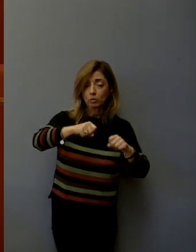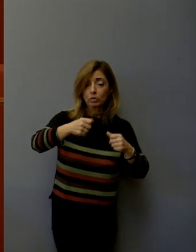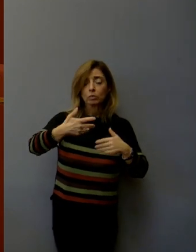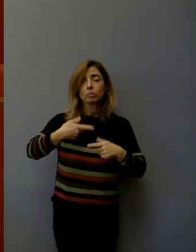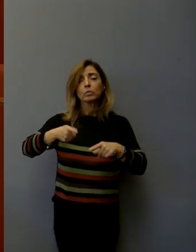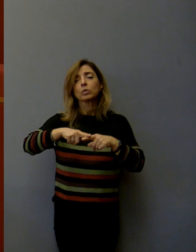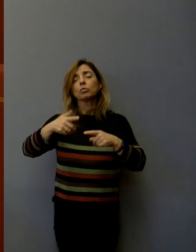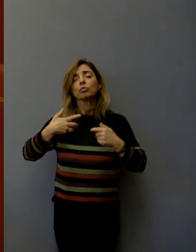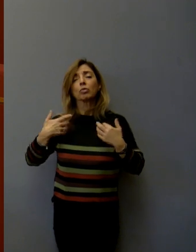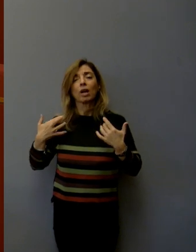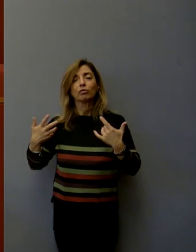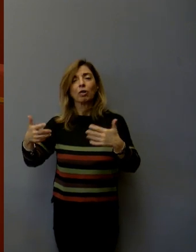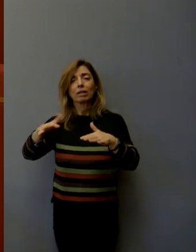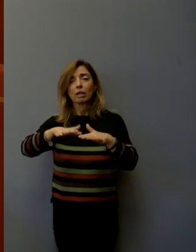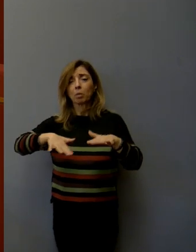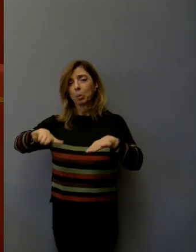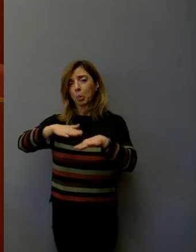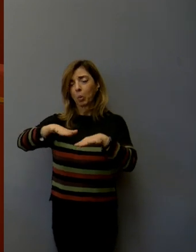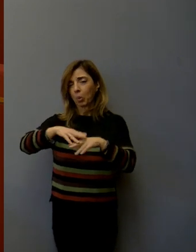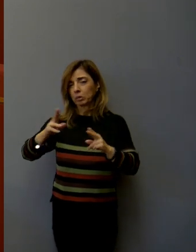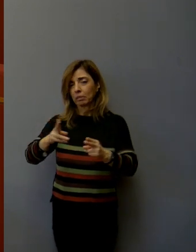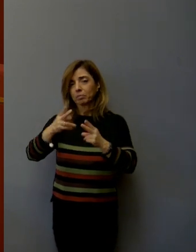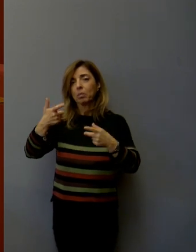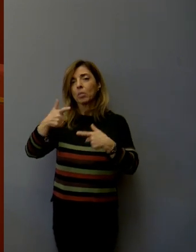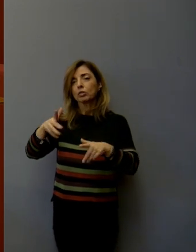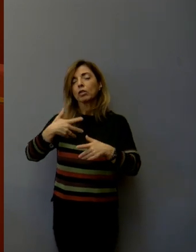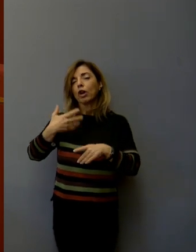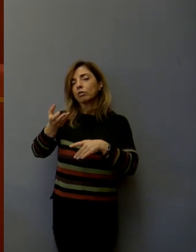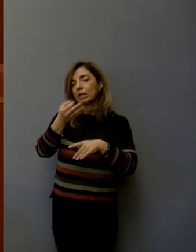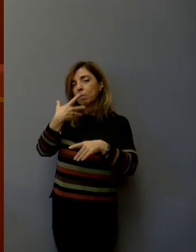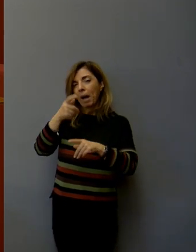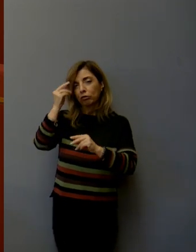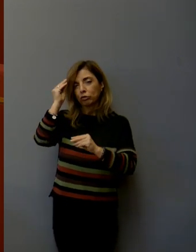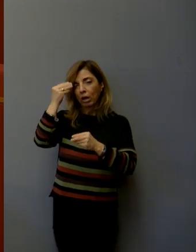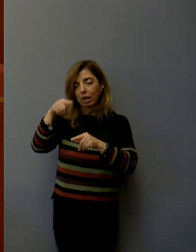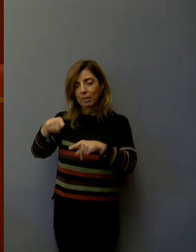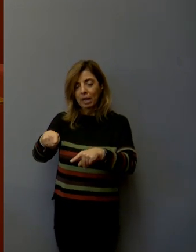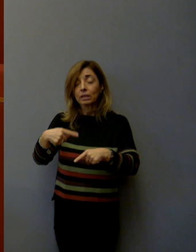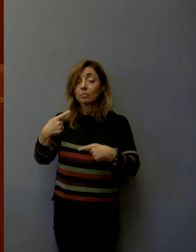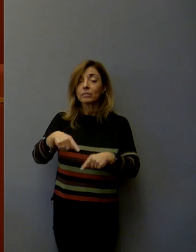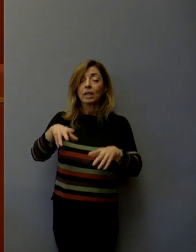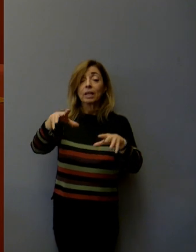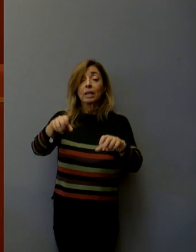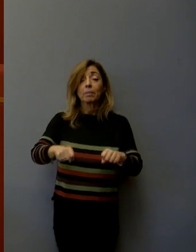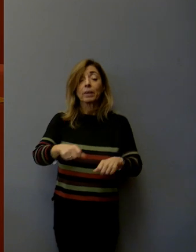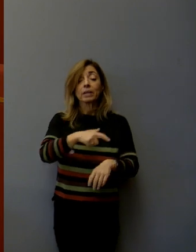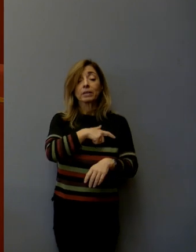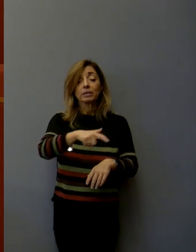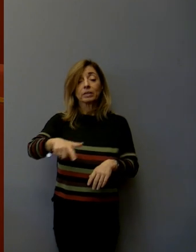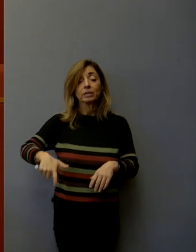vantaggi spaccio criminalità si impegna il Sindaco la Giunta per per